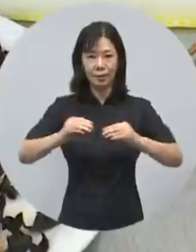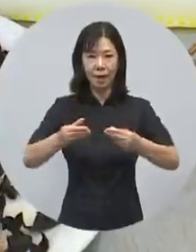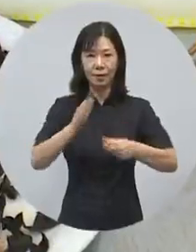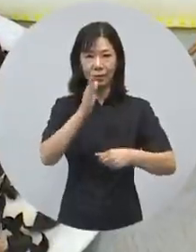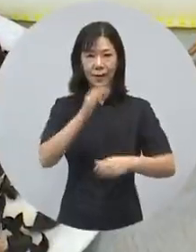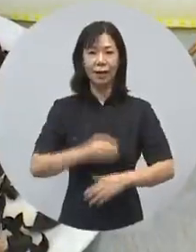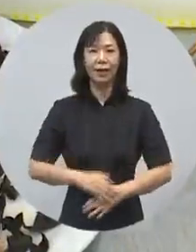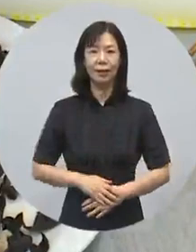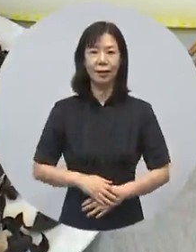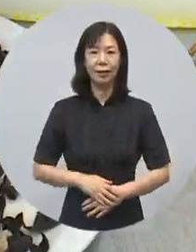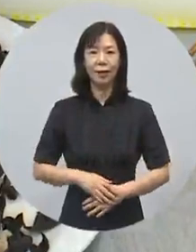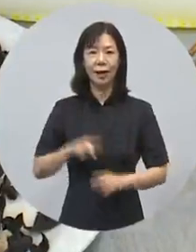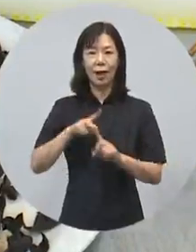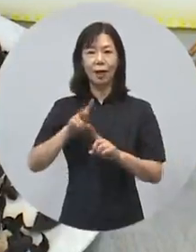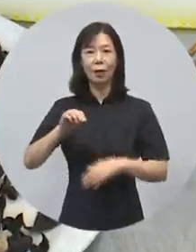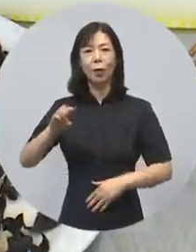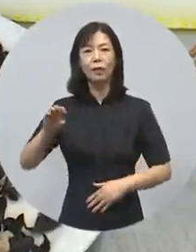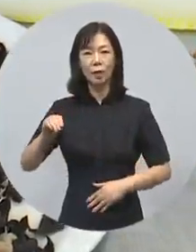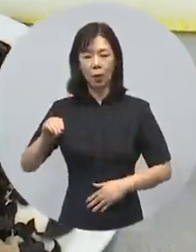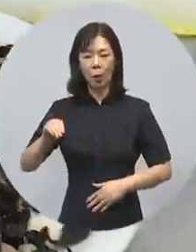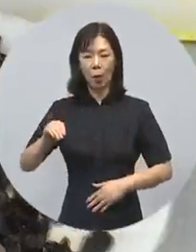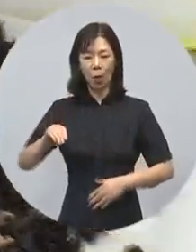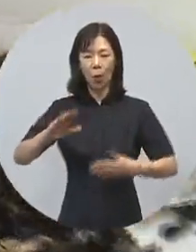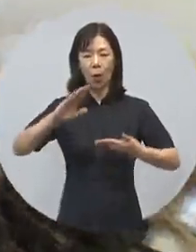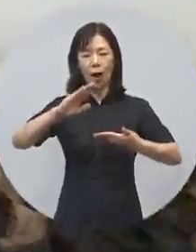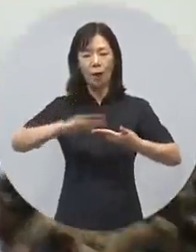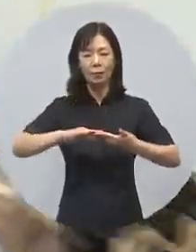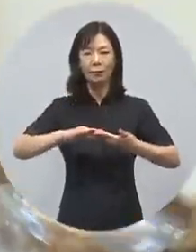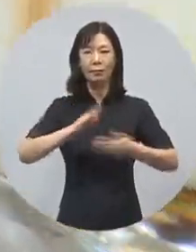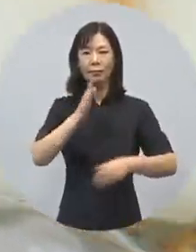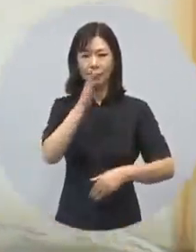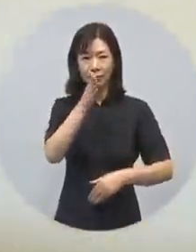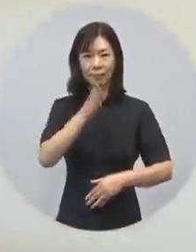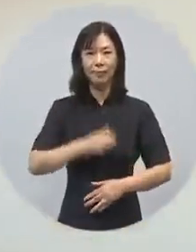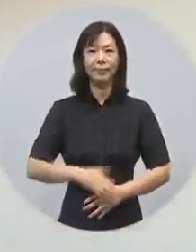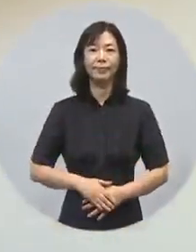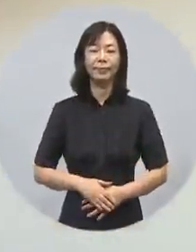水で溶いた小麦粉をのりとして塗っていきます。